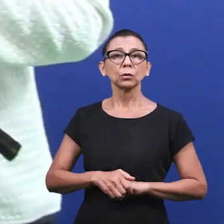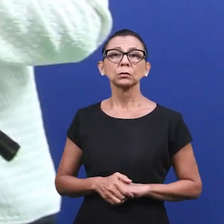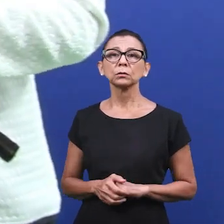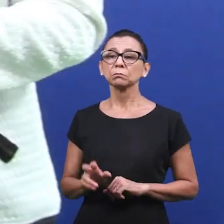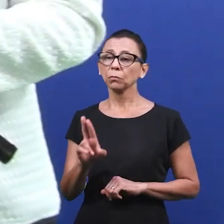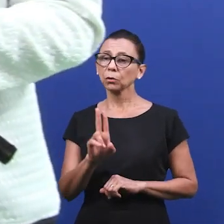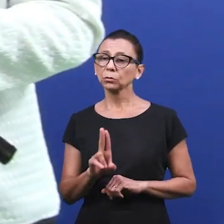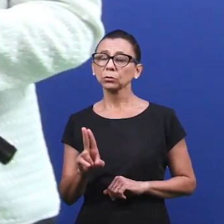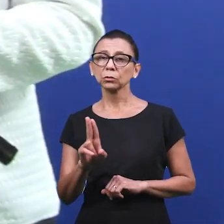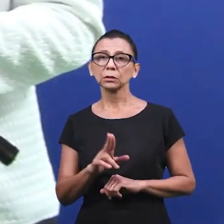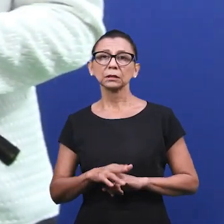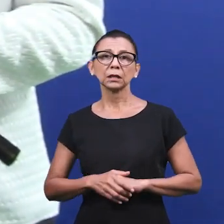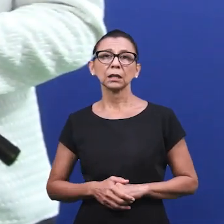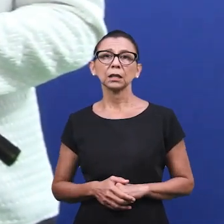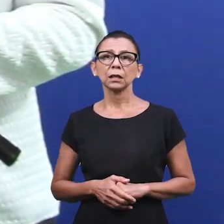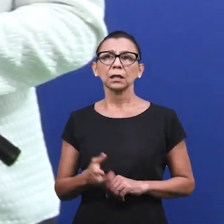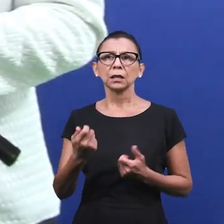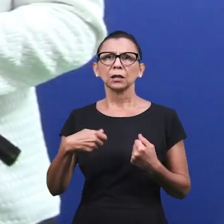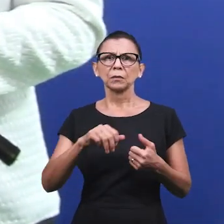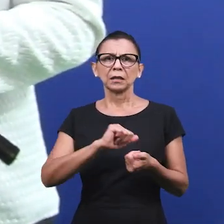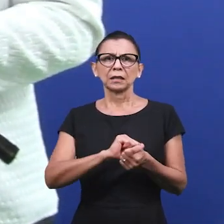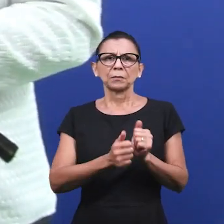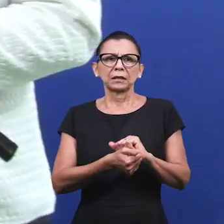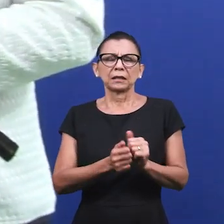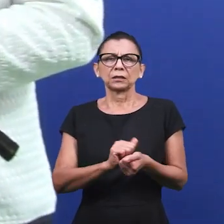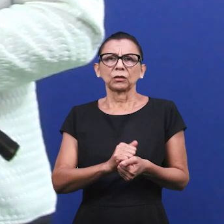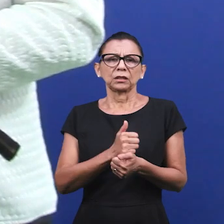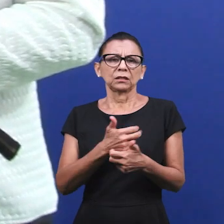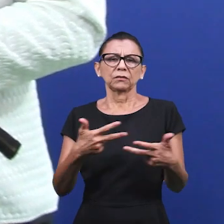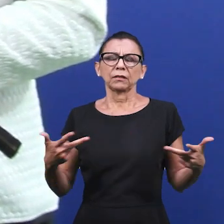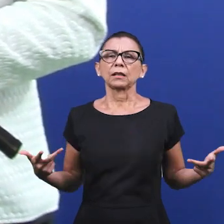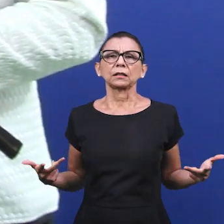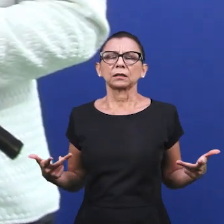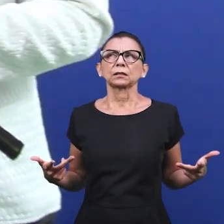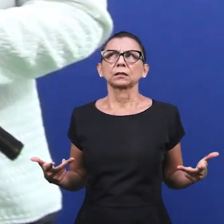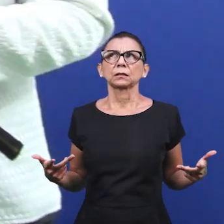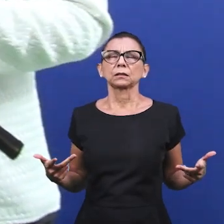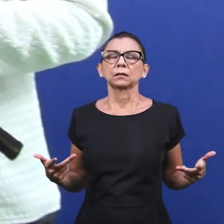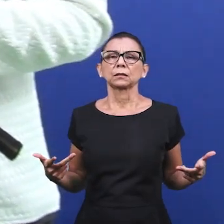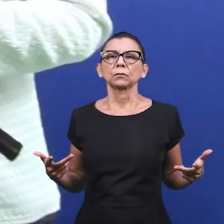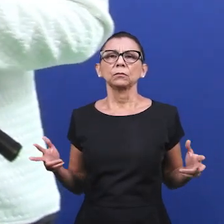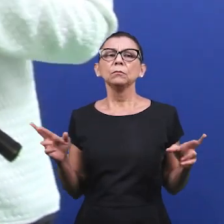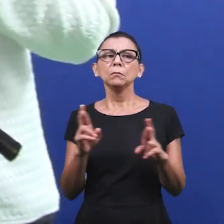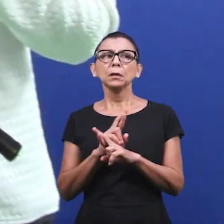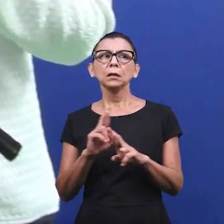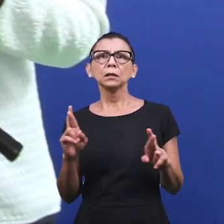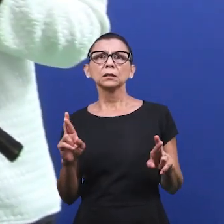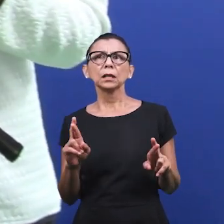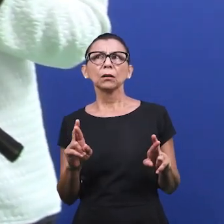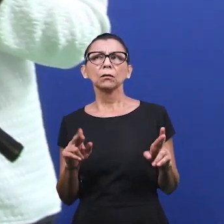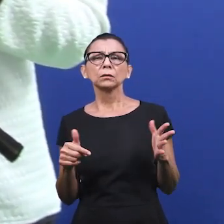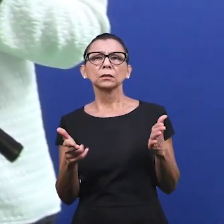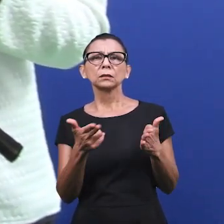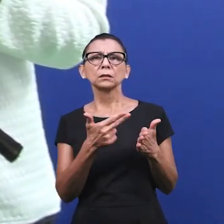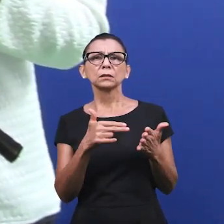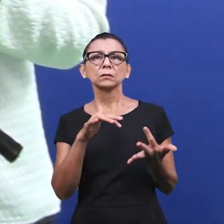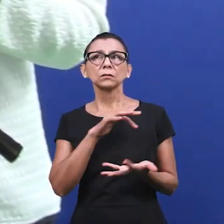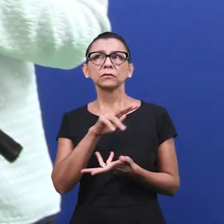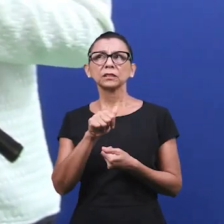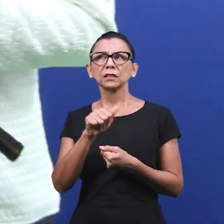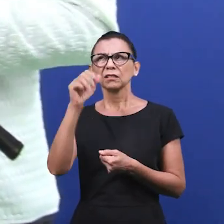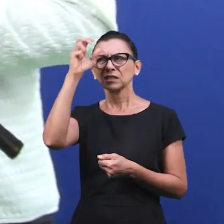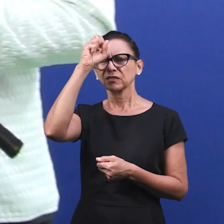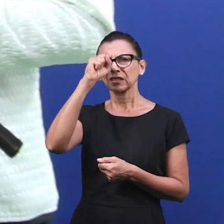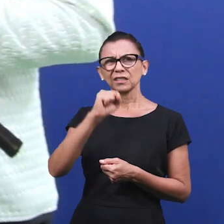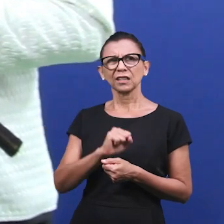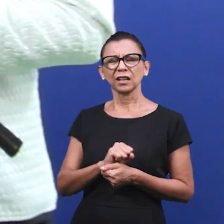soit accessible à tous sans le besoin d'adaptation postérieure. Mais quel est le rapport de ce dessein universel